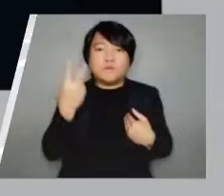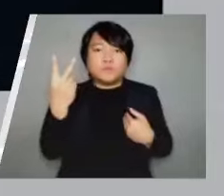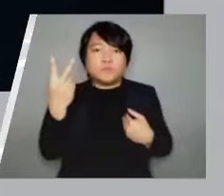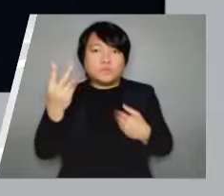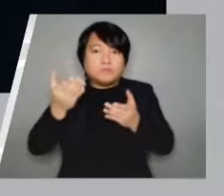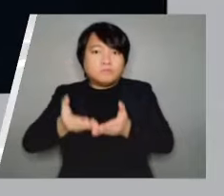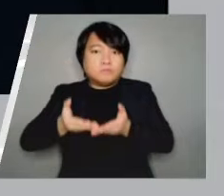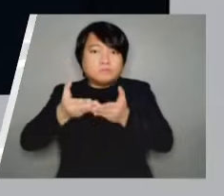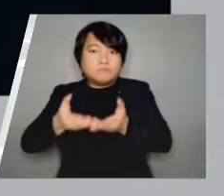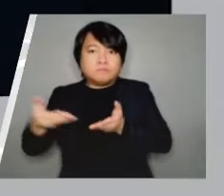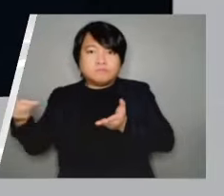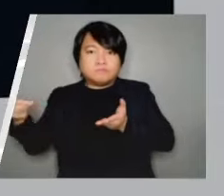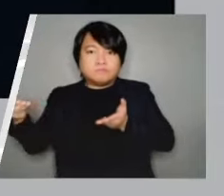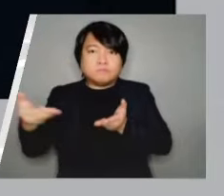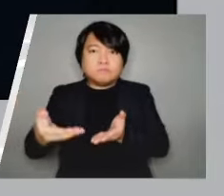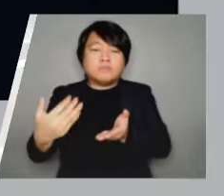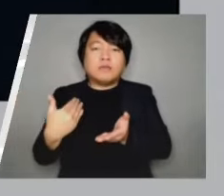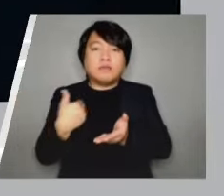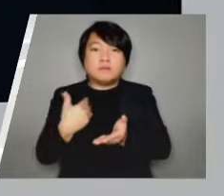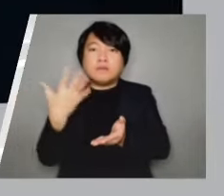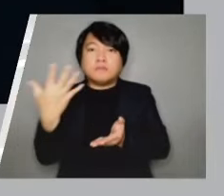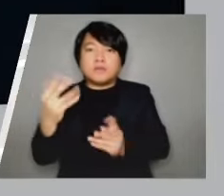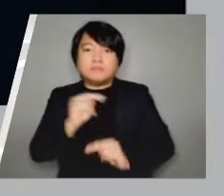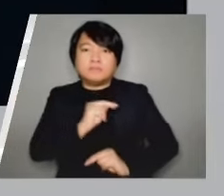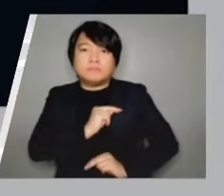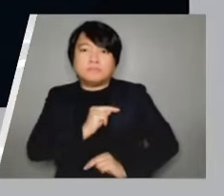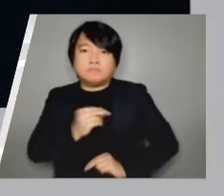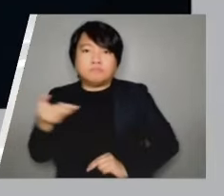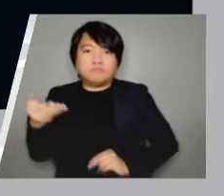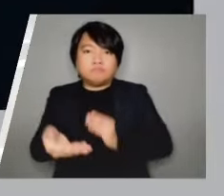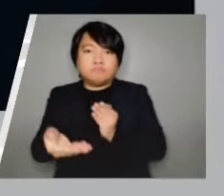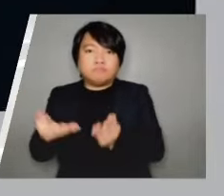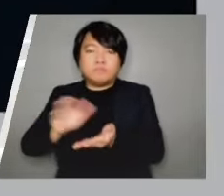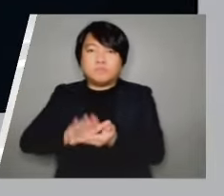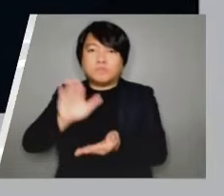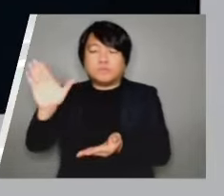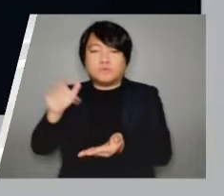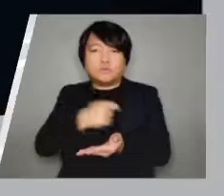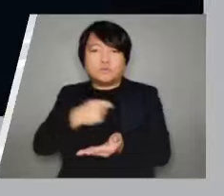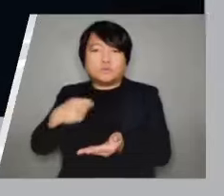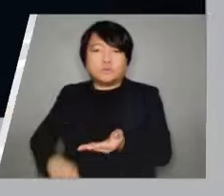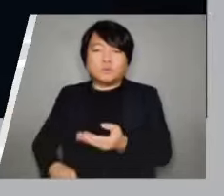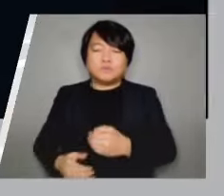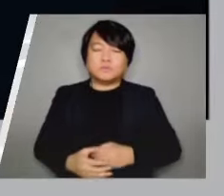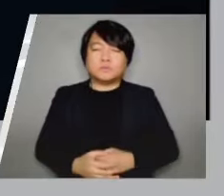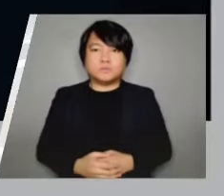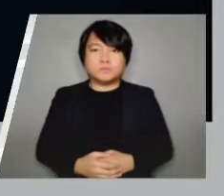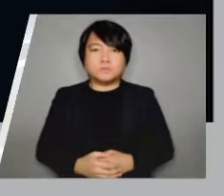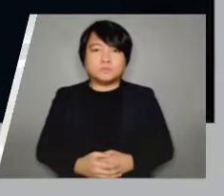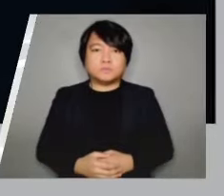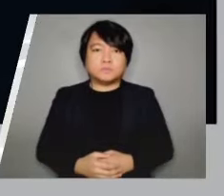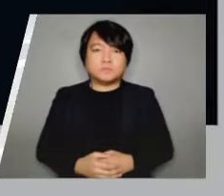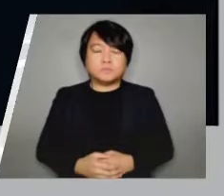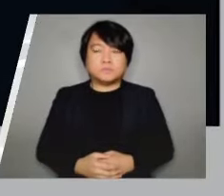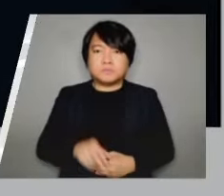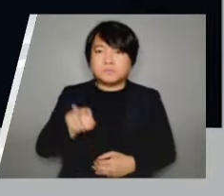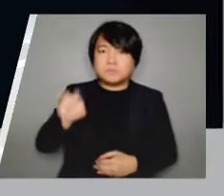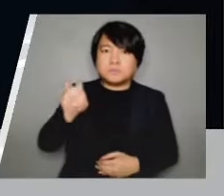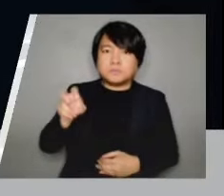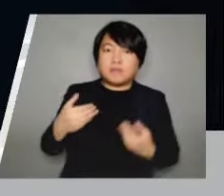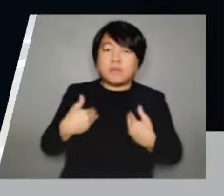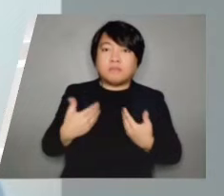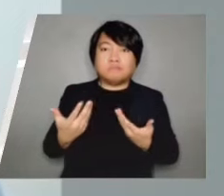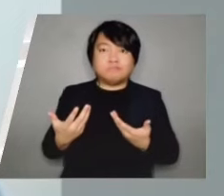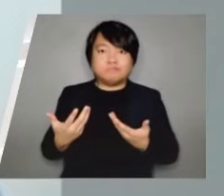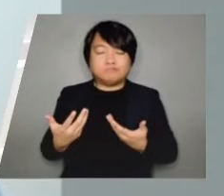at 5 Chinese Maritime Militia vessel lang nandoon na mas mababa sa karaniwan ng bilang. Wala ring namataang floating barrier sa bunganga ng